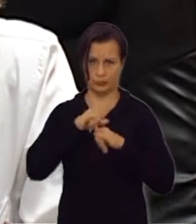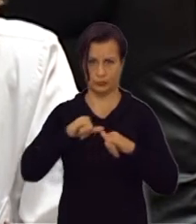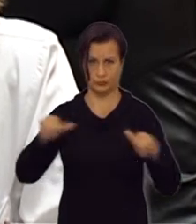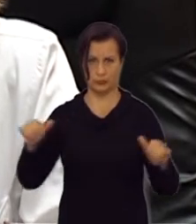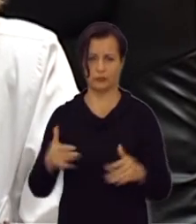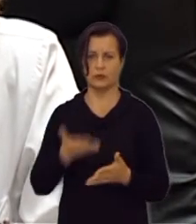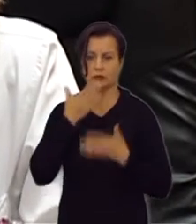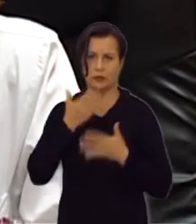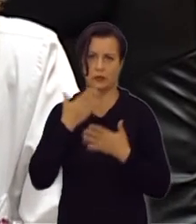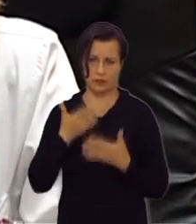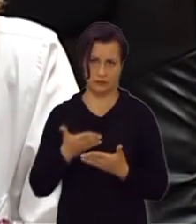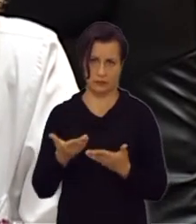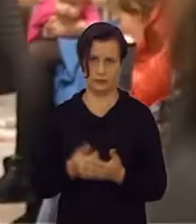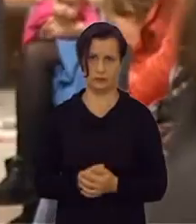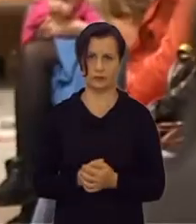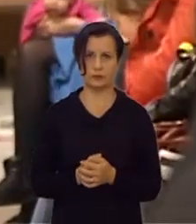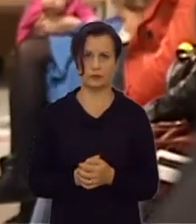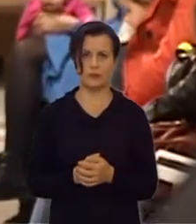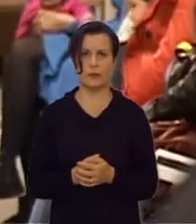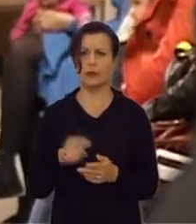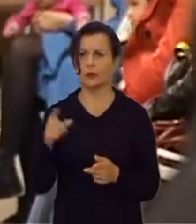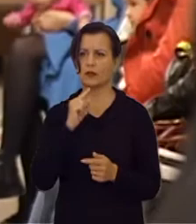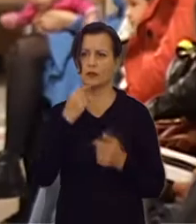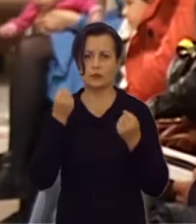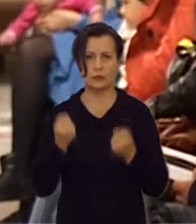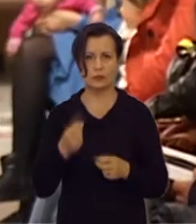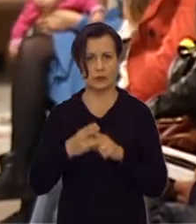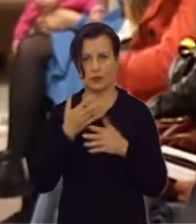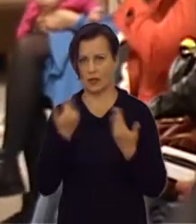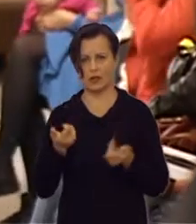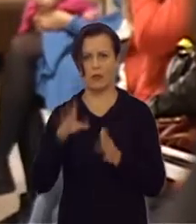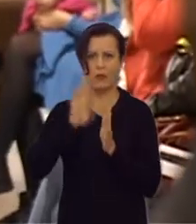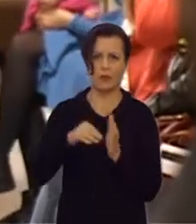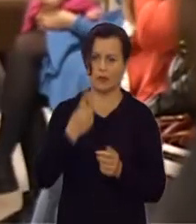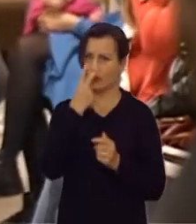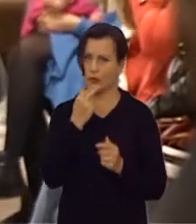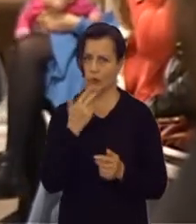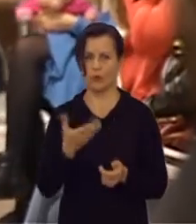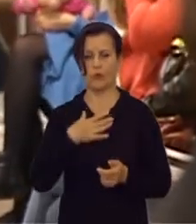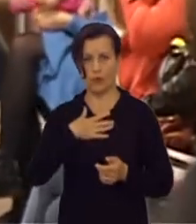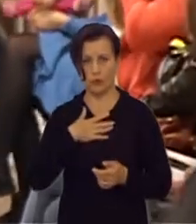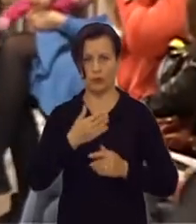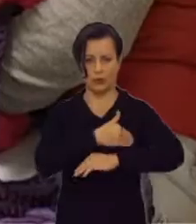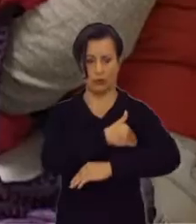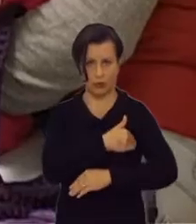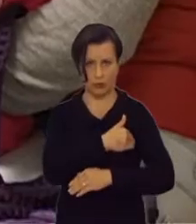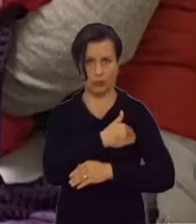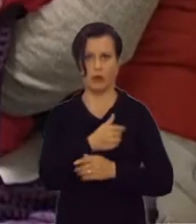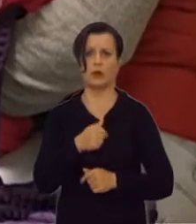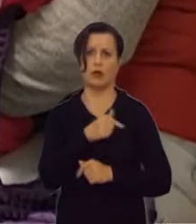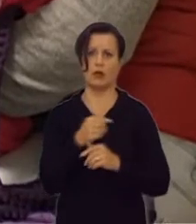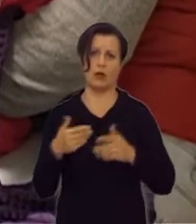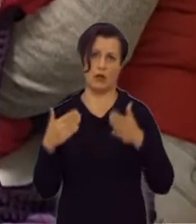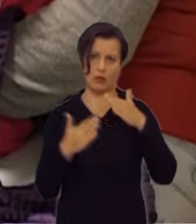sergamumą viršutinių kvėpavimo takų ligomis. Dažniausiai tai nėra sunkios lygos, tai yra sloga, tai yra kosulys, tai yra temperatūra,